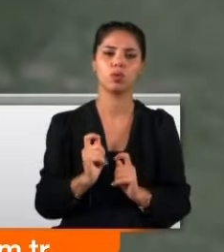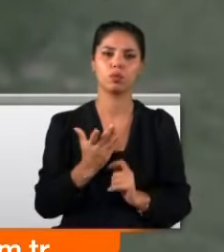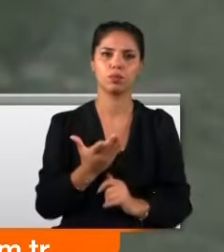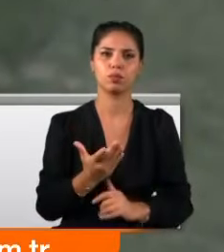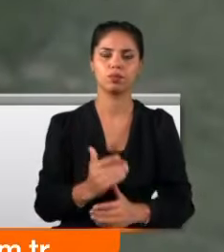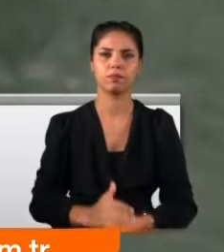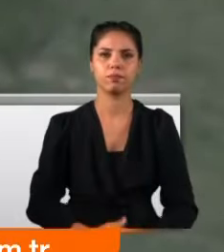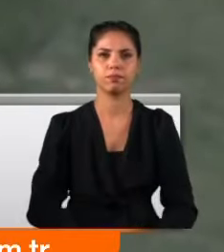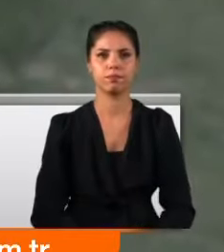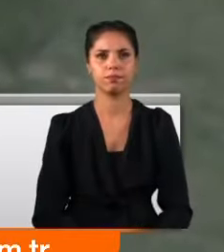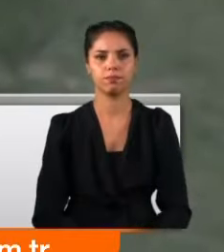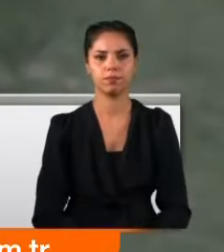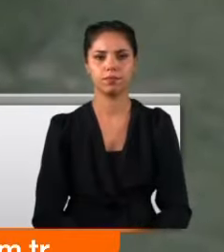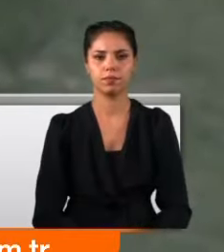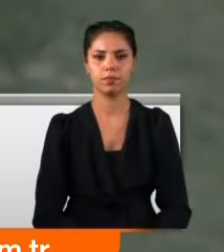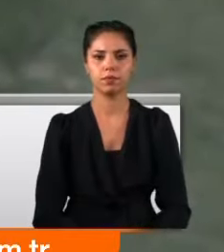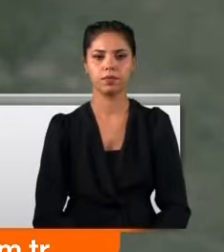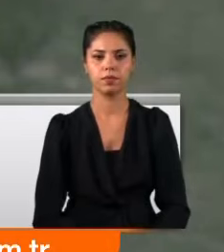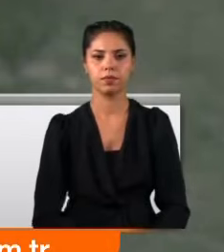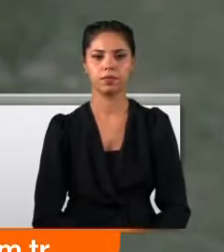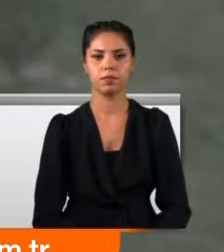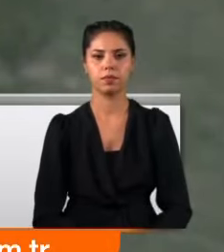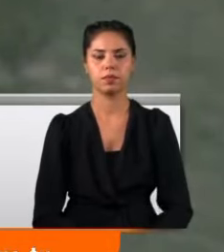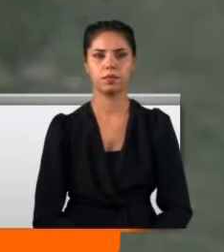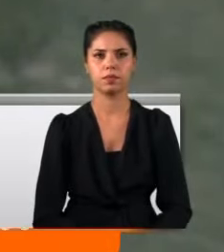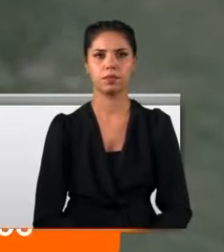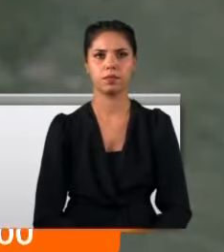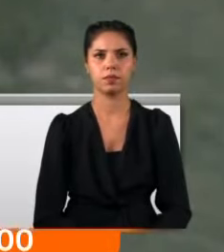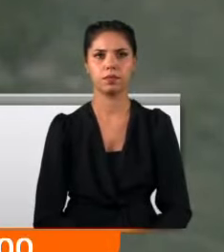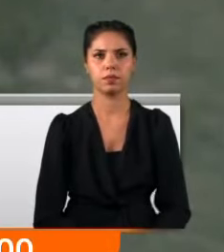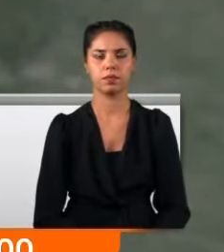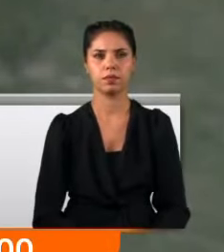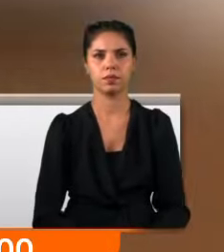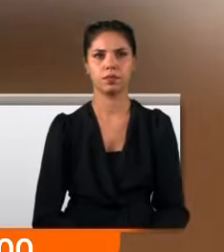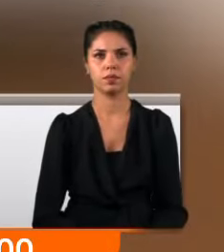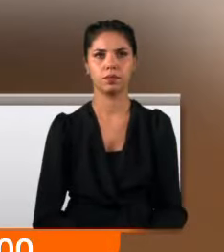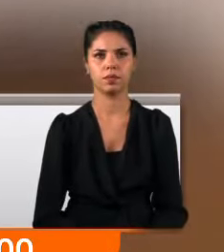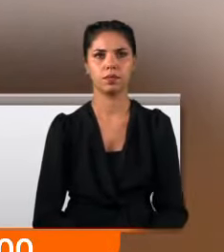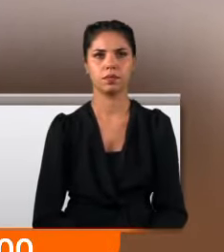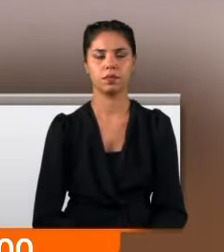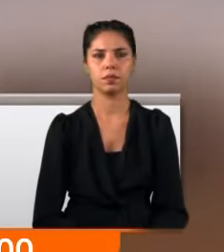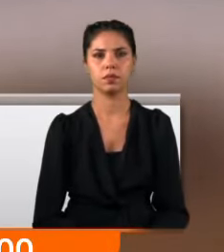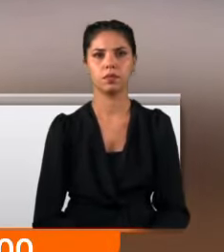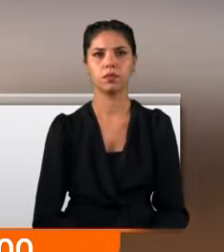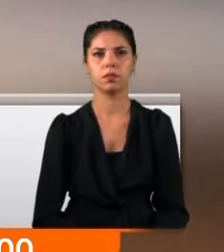Gazze'deki masum siviller cehennemi yaşıyor. Binlerce kişi hayatını kaybetti.